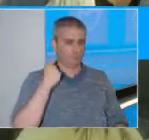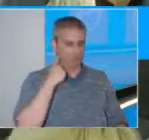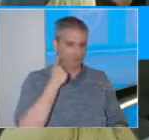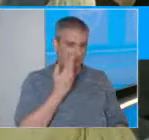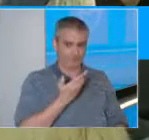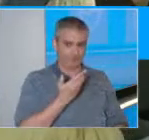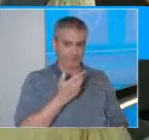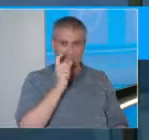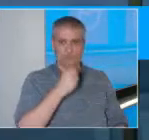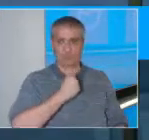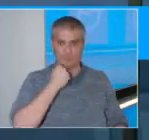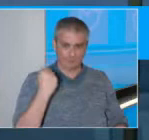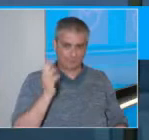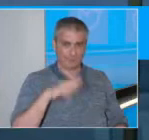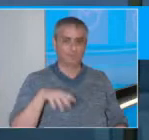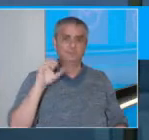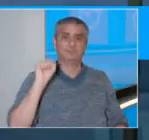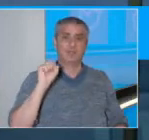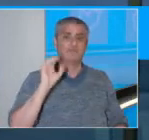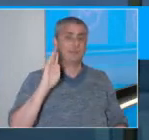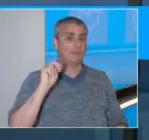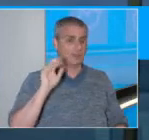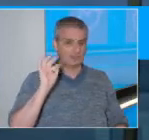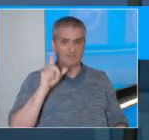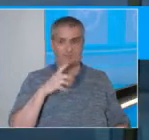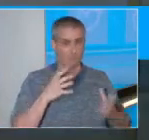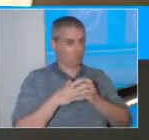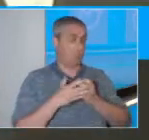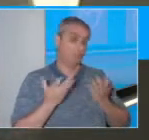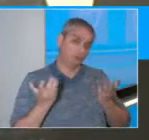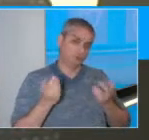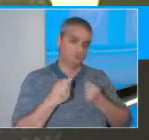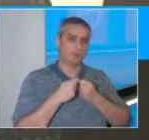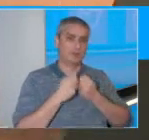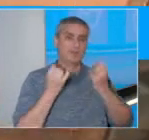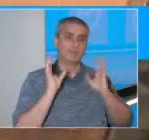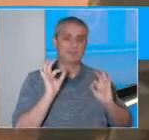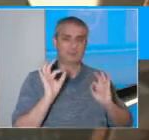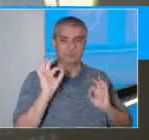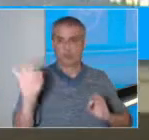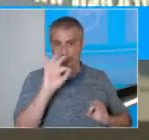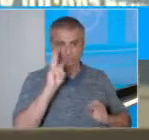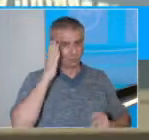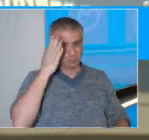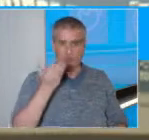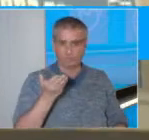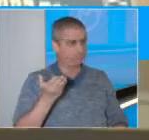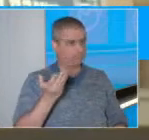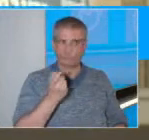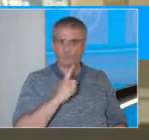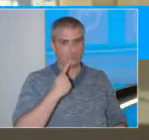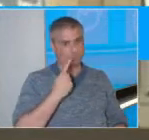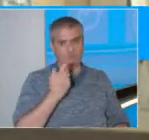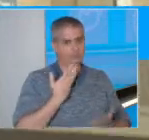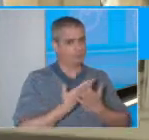מצד אנשי הימין, גם שר בנט, אבל גם אנשי הגוש, איך שאני אקרא לזה, השותפים הטבעיים שלכם, של יש עתיד, הם לא אומרים